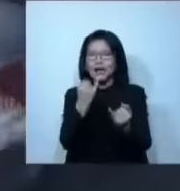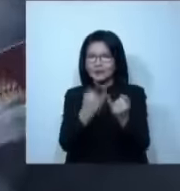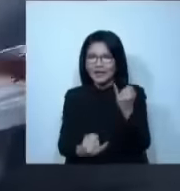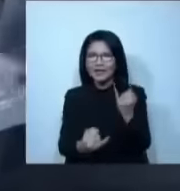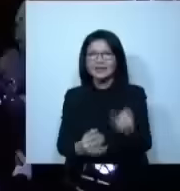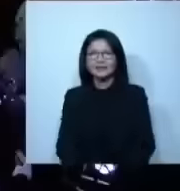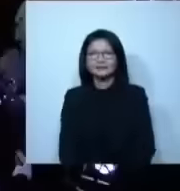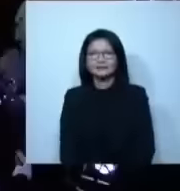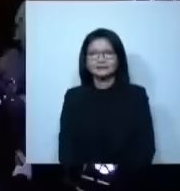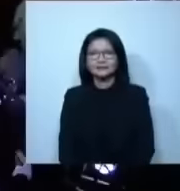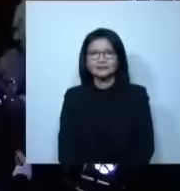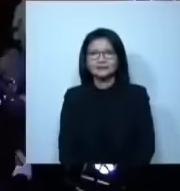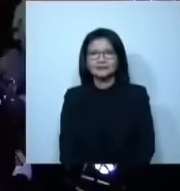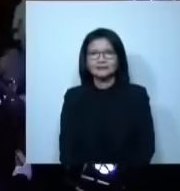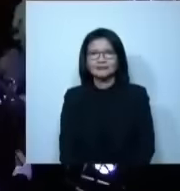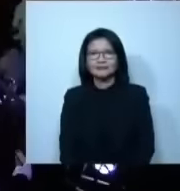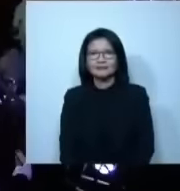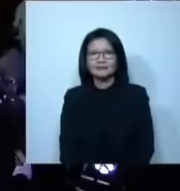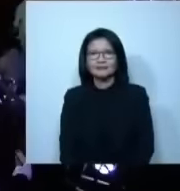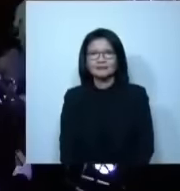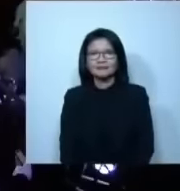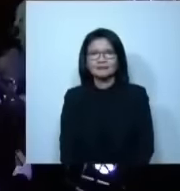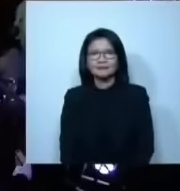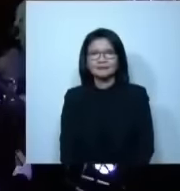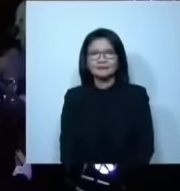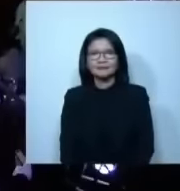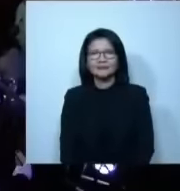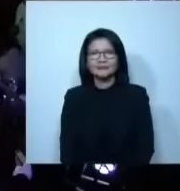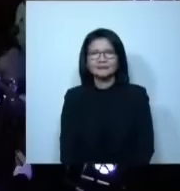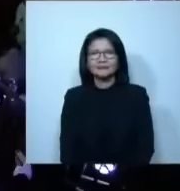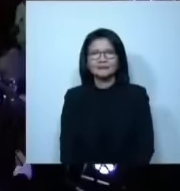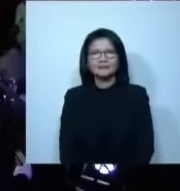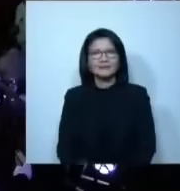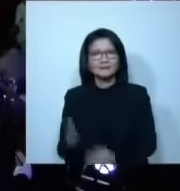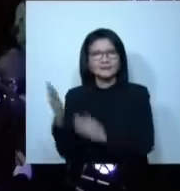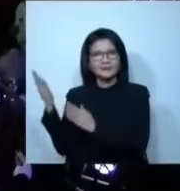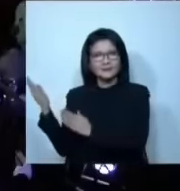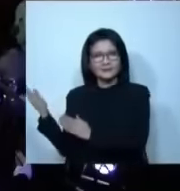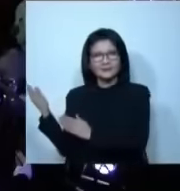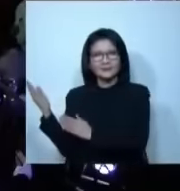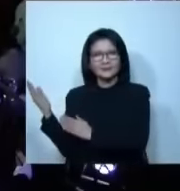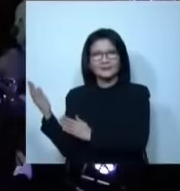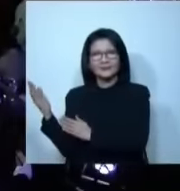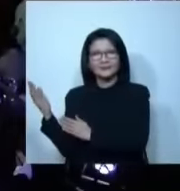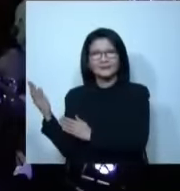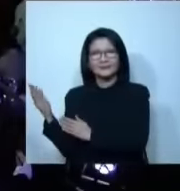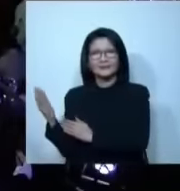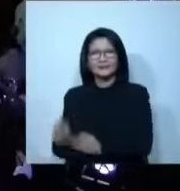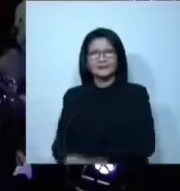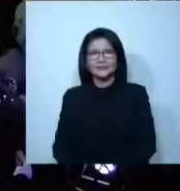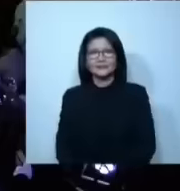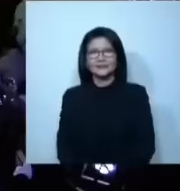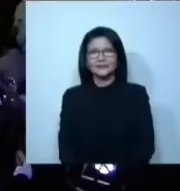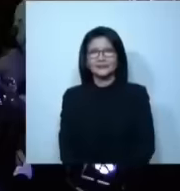persilakan kepada bapak-bapak calon presiden untuk kemudian merapat menuju ke panggung utama.